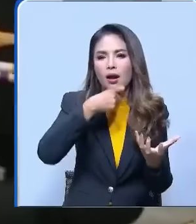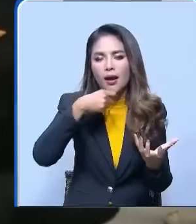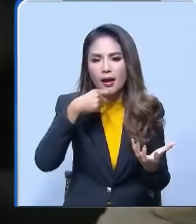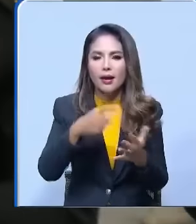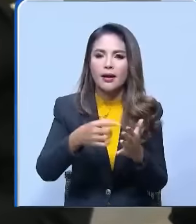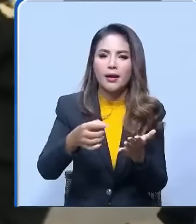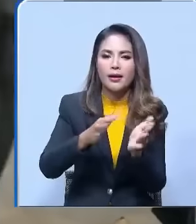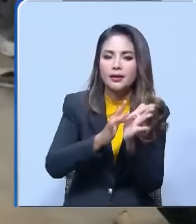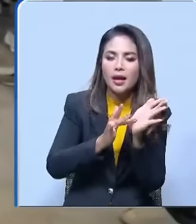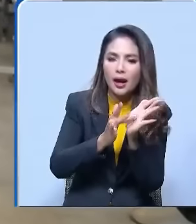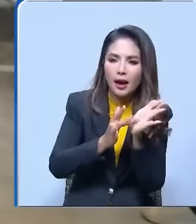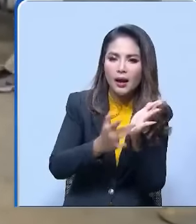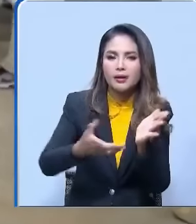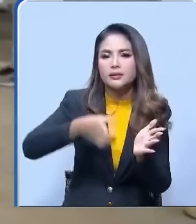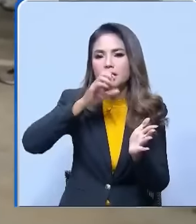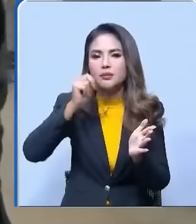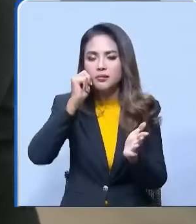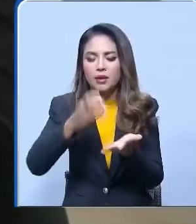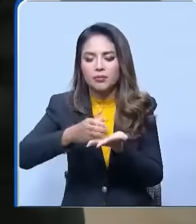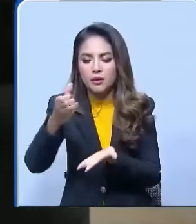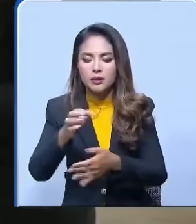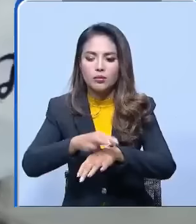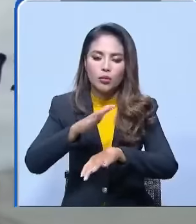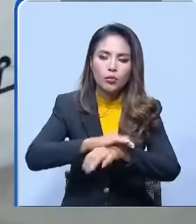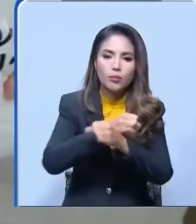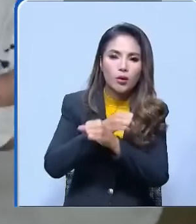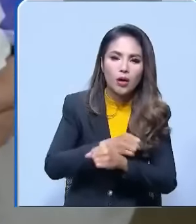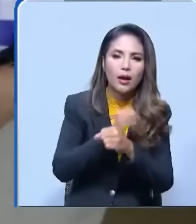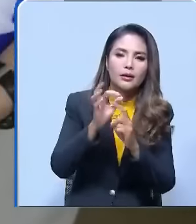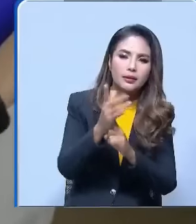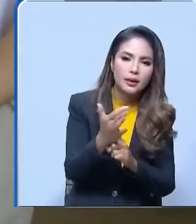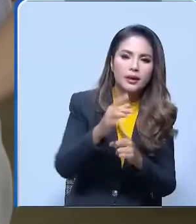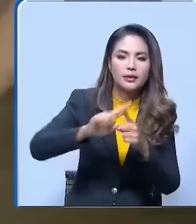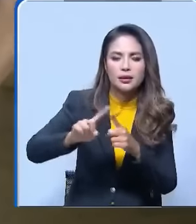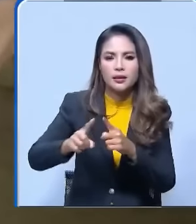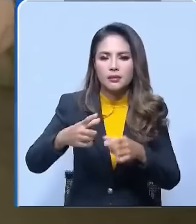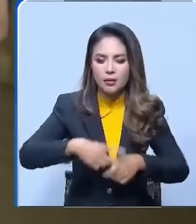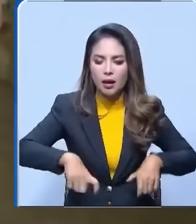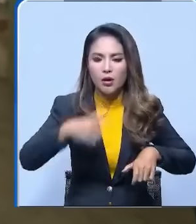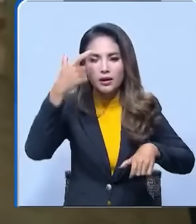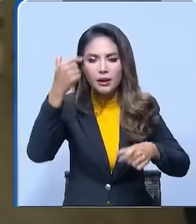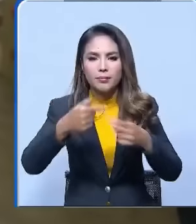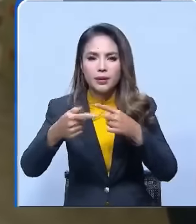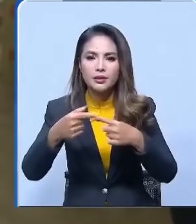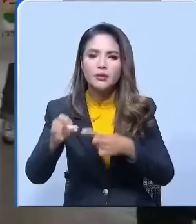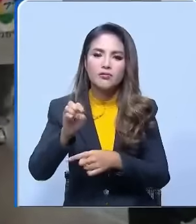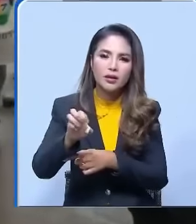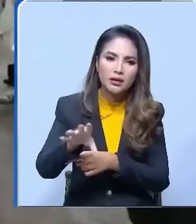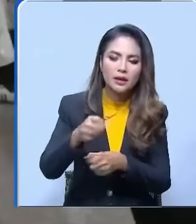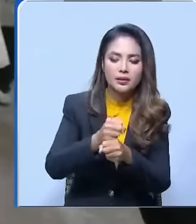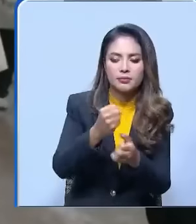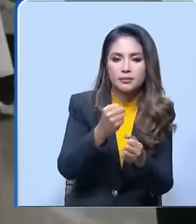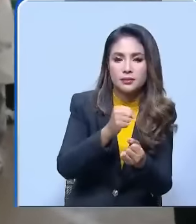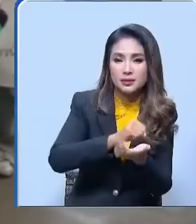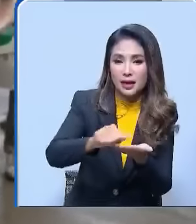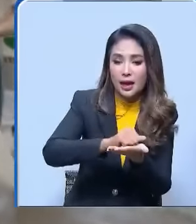งเทียนขายไฟแช็กไม้ขีดไฟผ้าอนามัยถุงดำไฟฉายผลิตภัณฑ์ทำความสะอาดพื้นทั้งหมดนี้ชาวบ้านบอกต้องการ